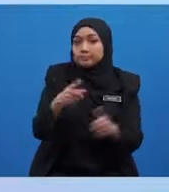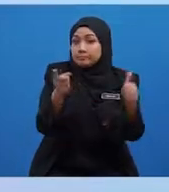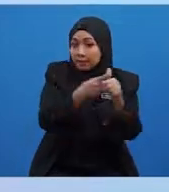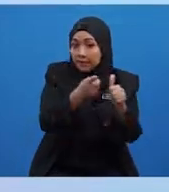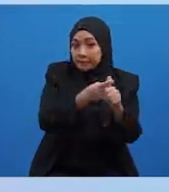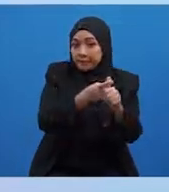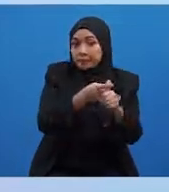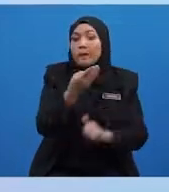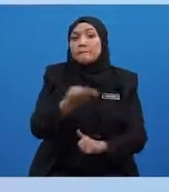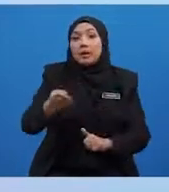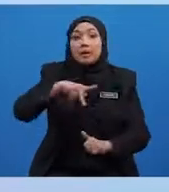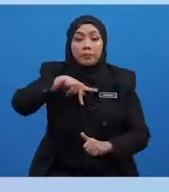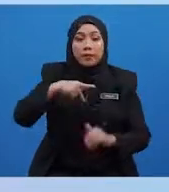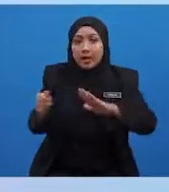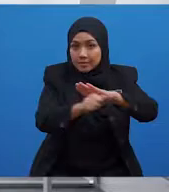asas.